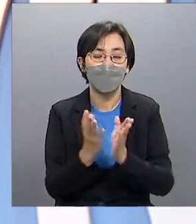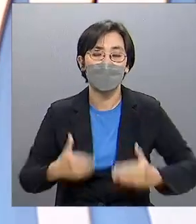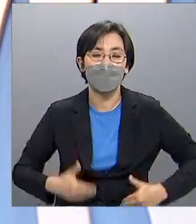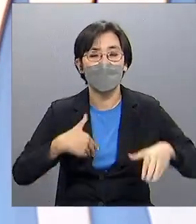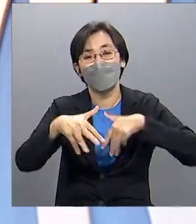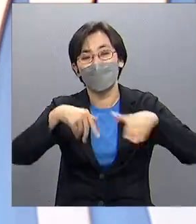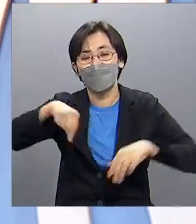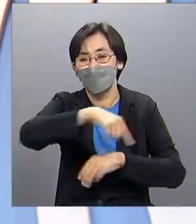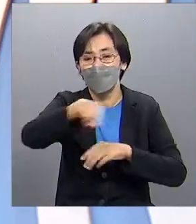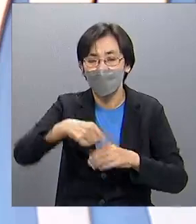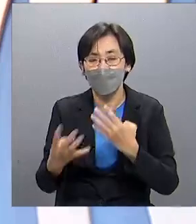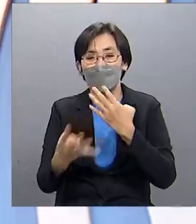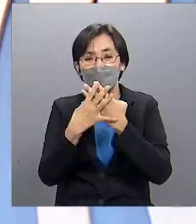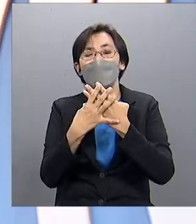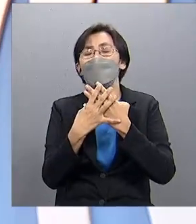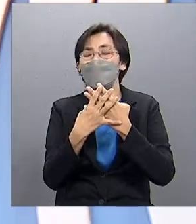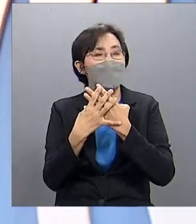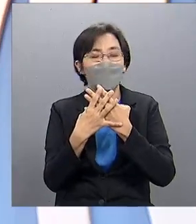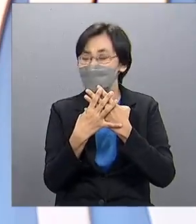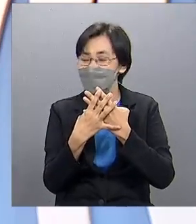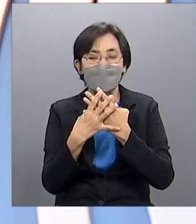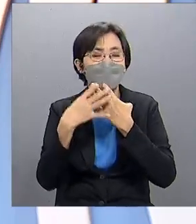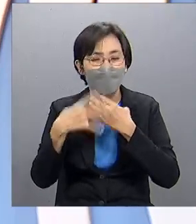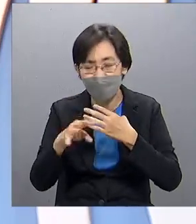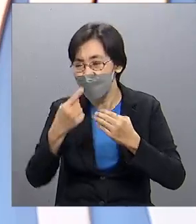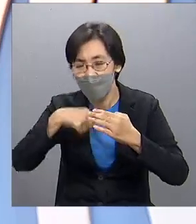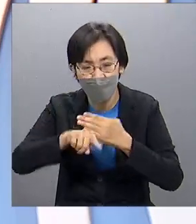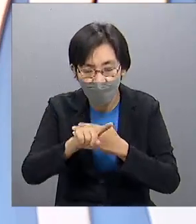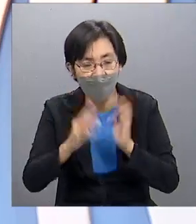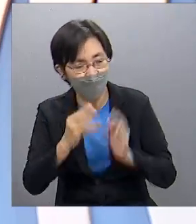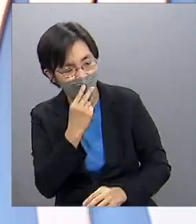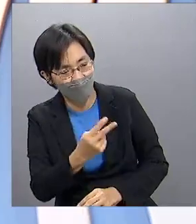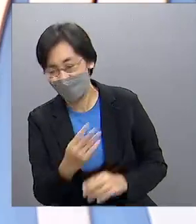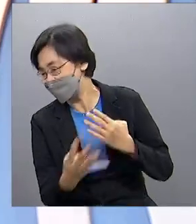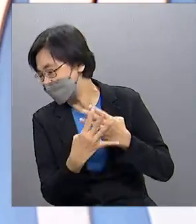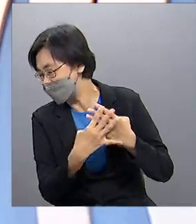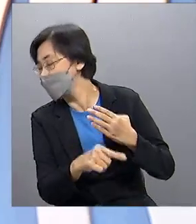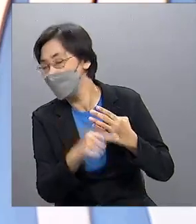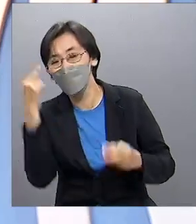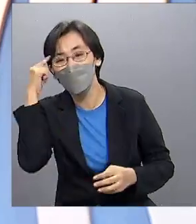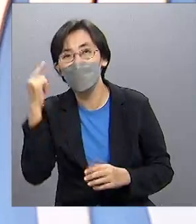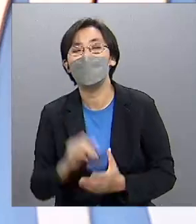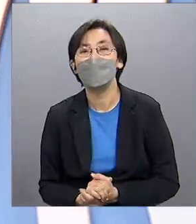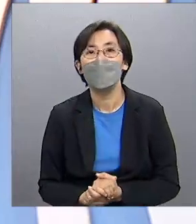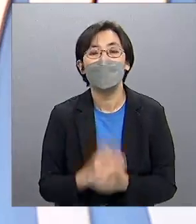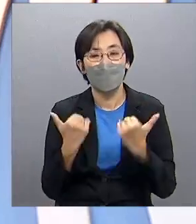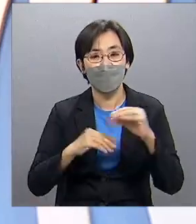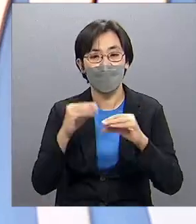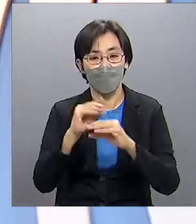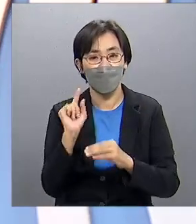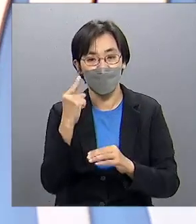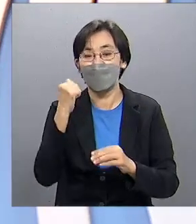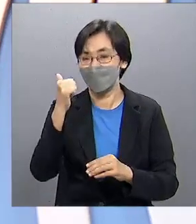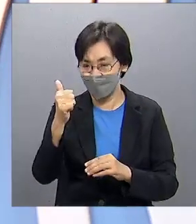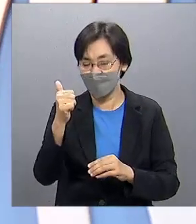ขังตลอดไปค่ะดังนั้นในวันนี้นะคะจะพาคุณผู้ชมไปพบกับอีกหนึ่งโครงการดีๆนะคะนั่นก็คือโครงการที่เกิดขึ้นระหว่างความร่ว